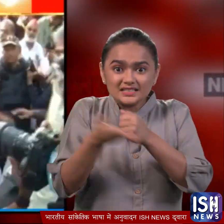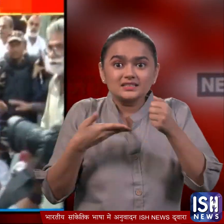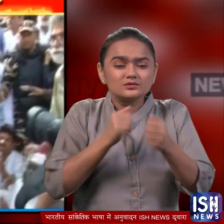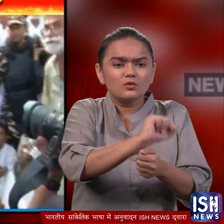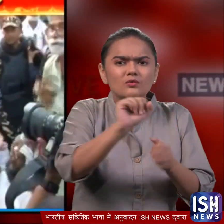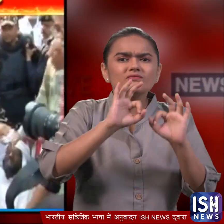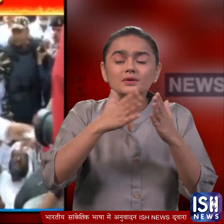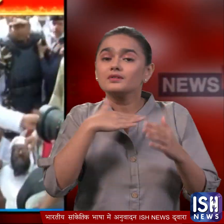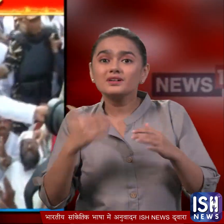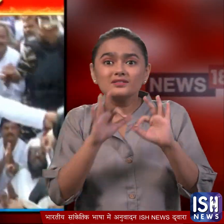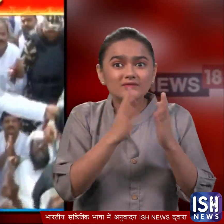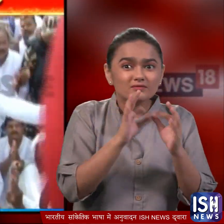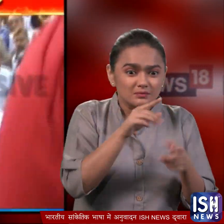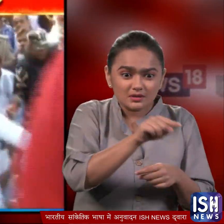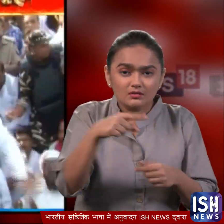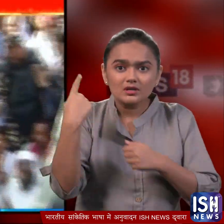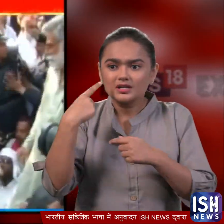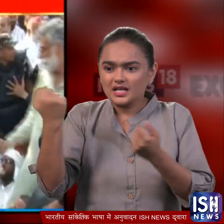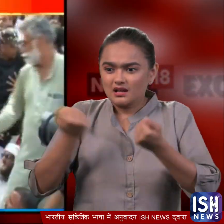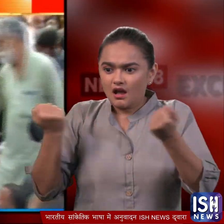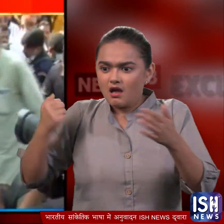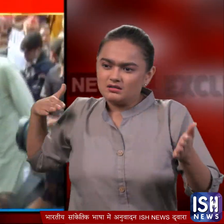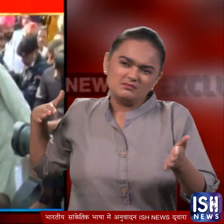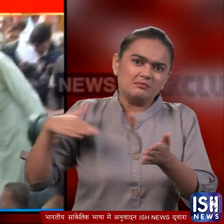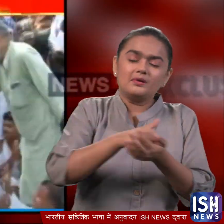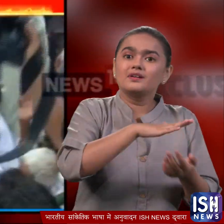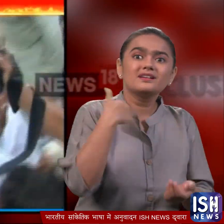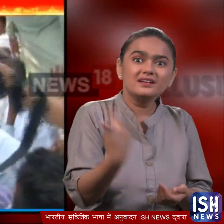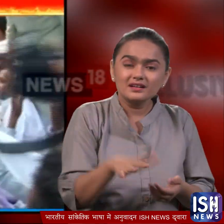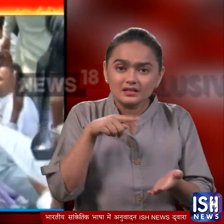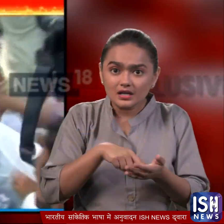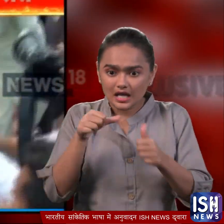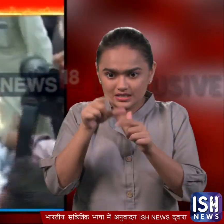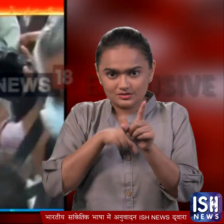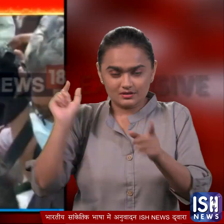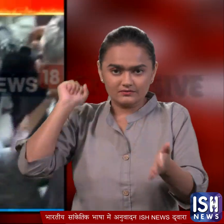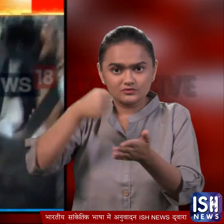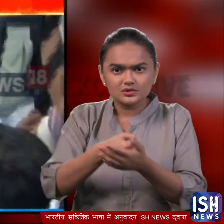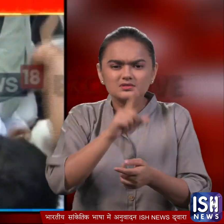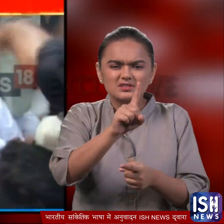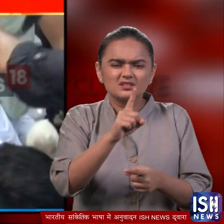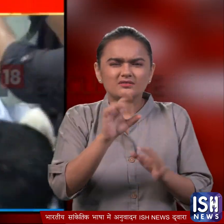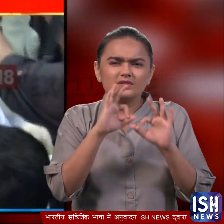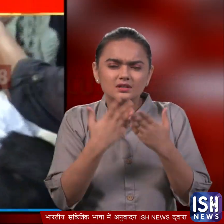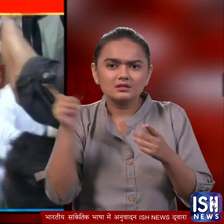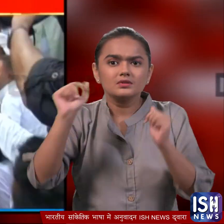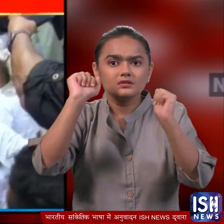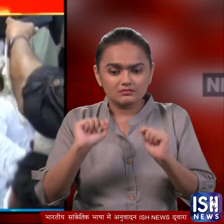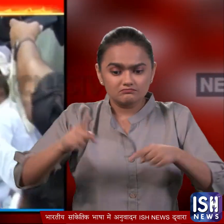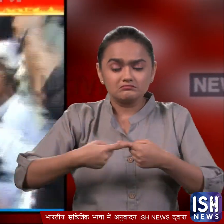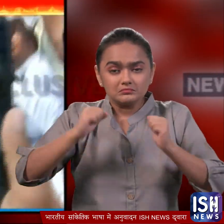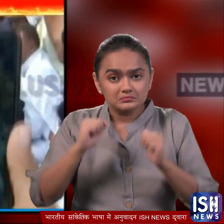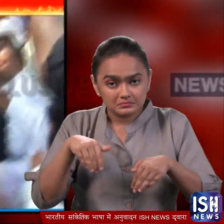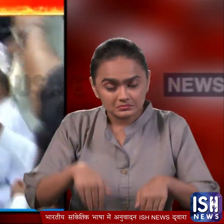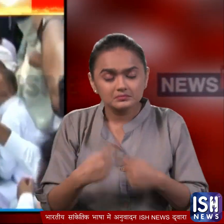उन किसानों के परिवार वालों से मिले जिनकी मौत गाड़ी से कुचले जाने की वजह से हुई। अखिलेश यादव जब वहां पहुंचे तो वो एक पीड़ित परिवार के साथ जमीन